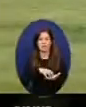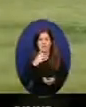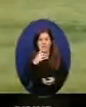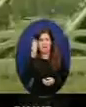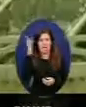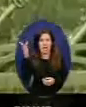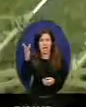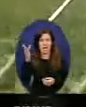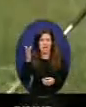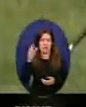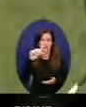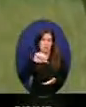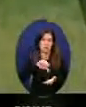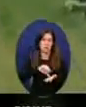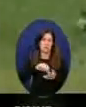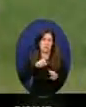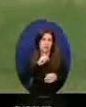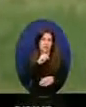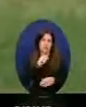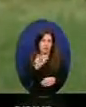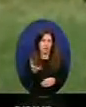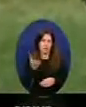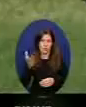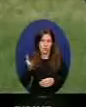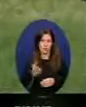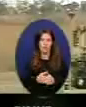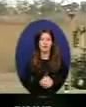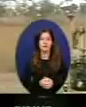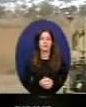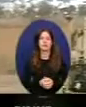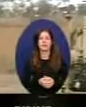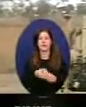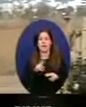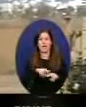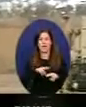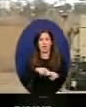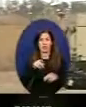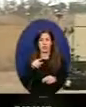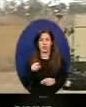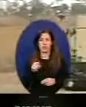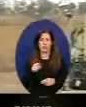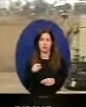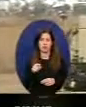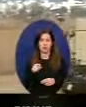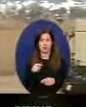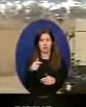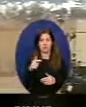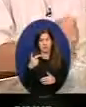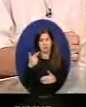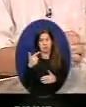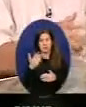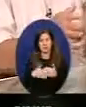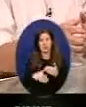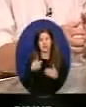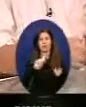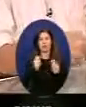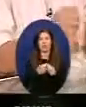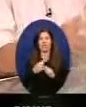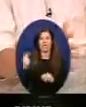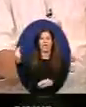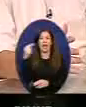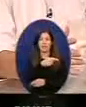אולי בדמשק עוד מעט גם כן. אחרי שהוא גומר ומתקלף, זאת אומרת, הוא בעצם הופך לטיל שהאורך שלו